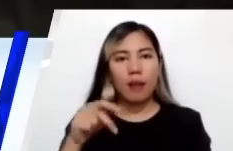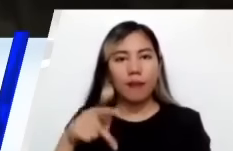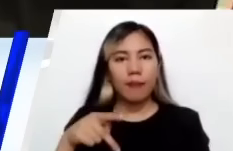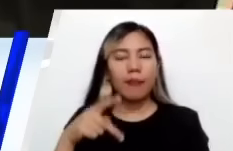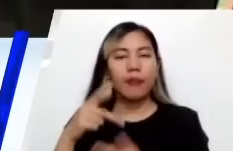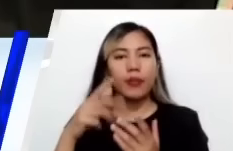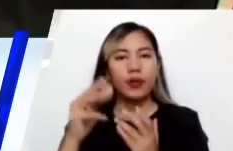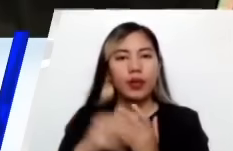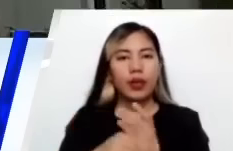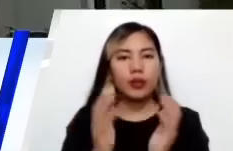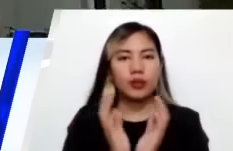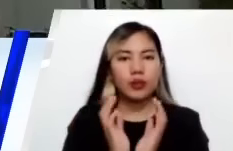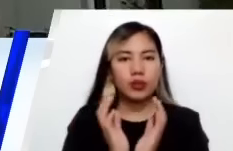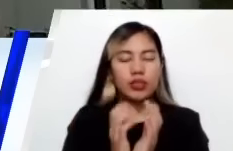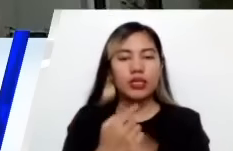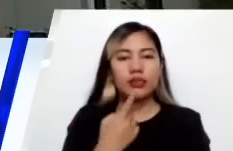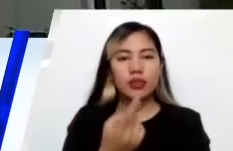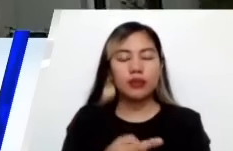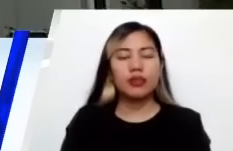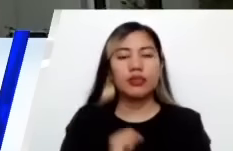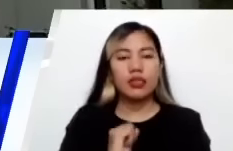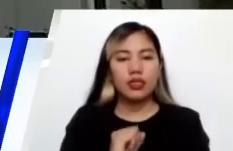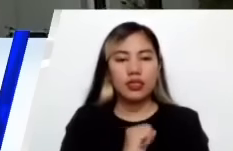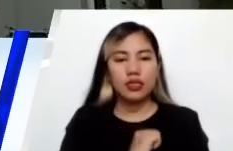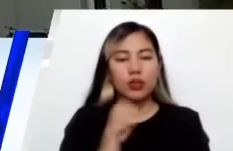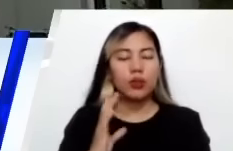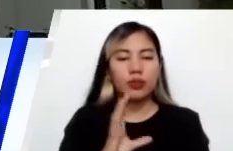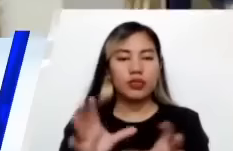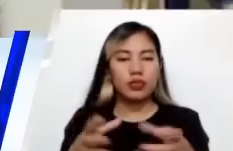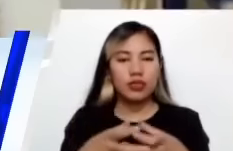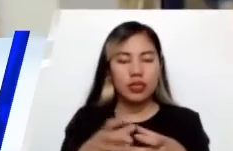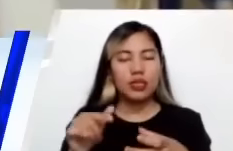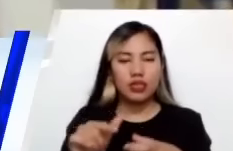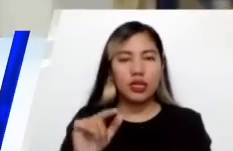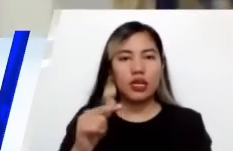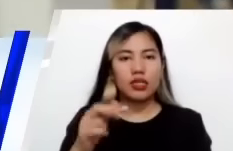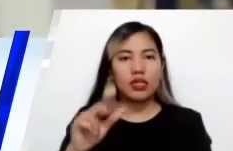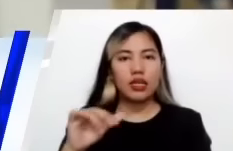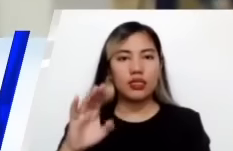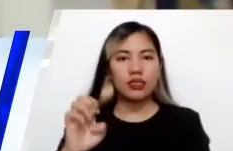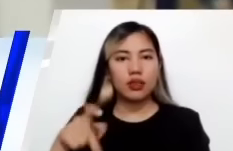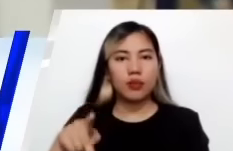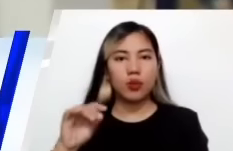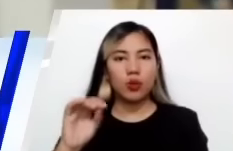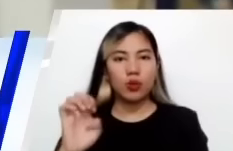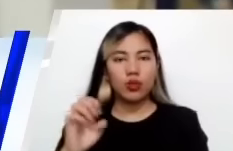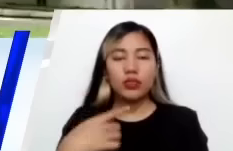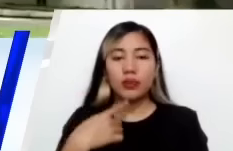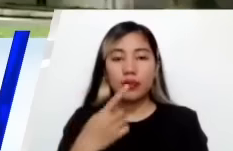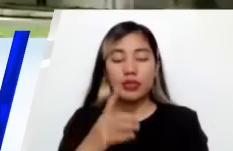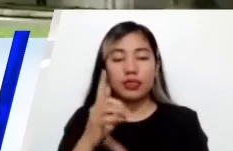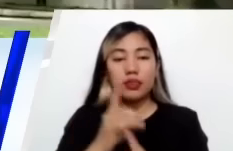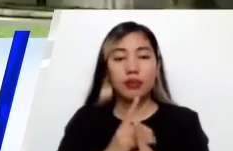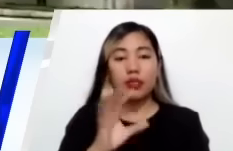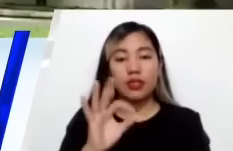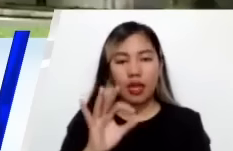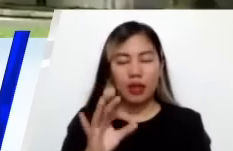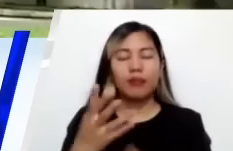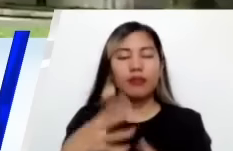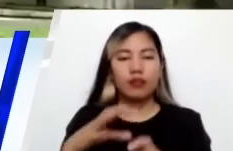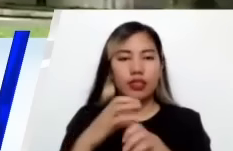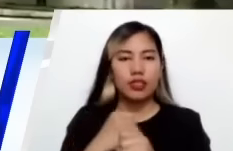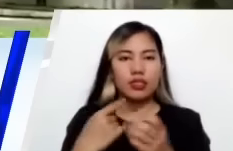Senate Committee on Finance Chairperson Grace Poe, sa December 9, inaasahang matatapos ng BICAM ang pagtalakay sa